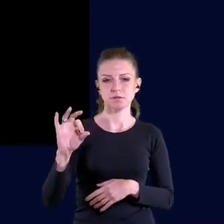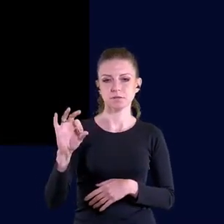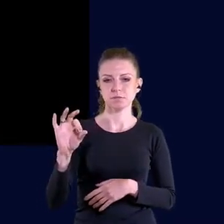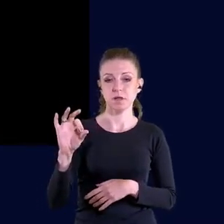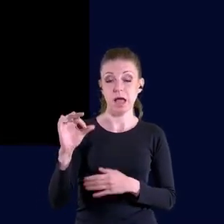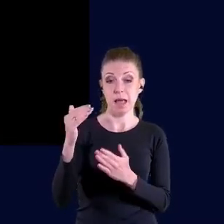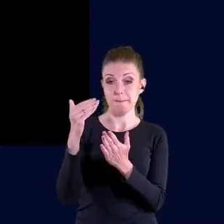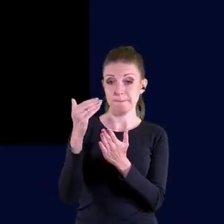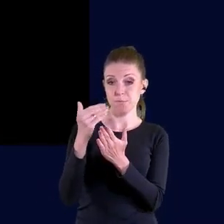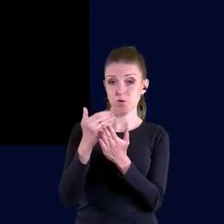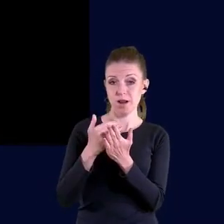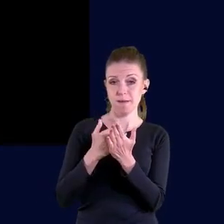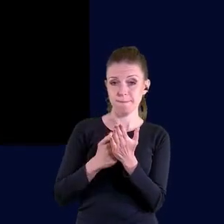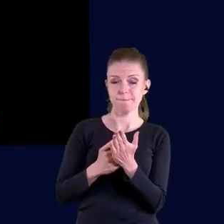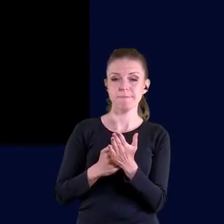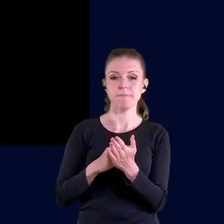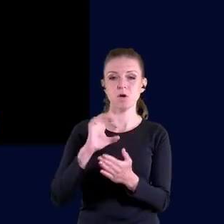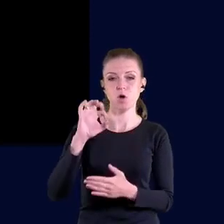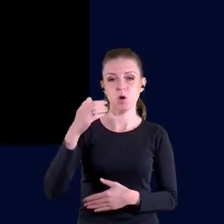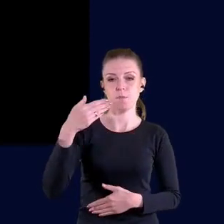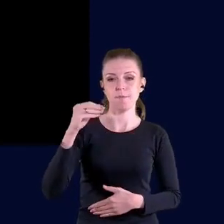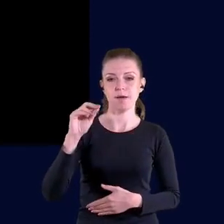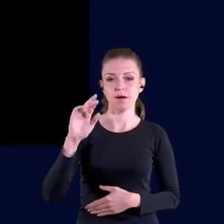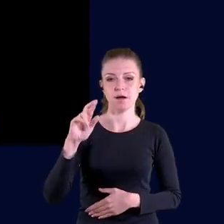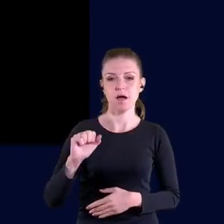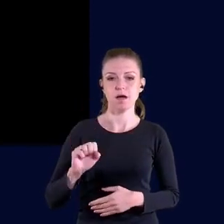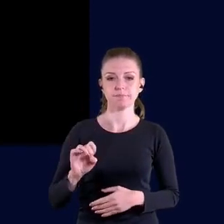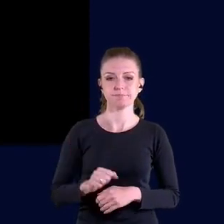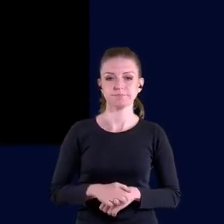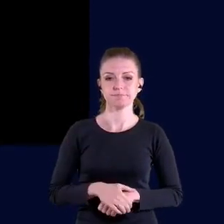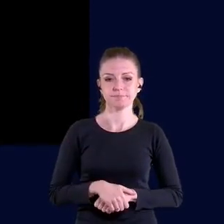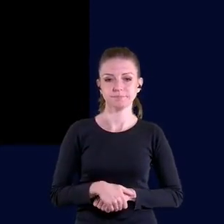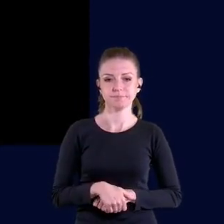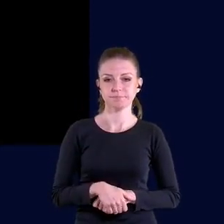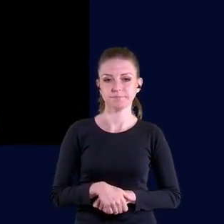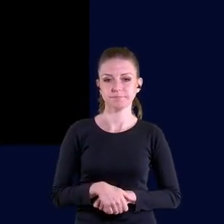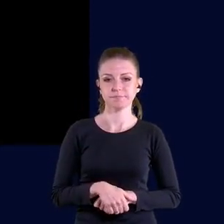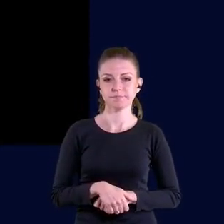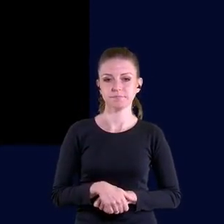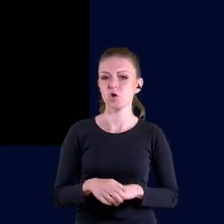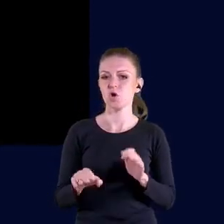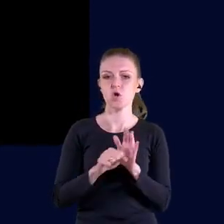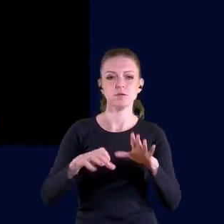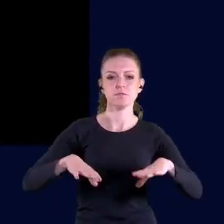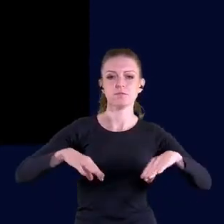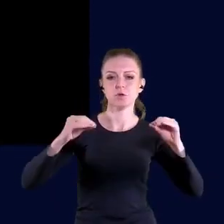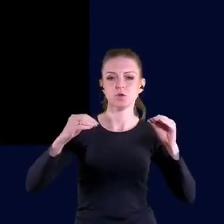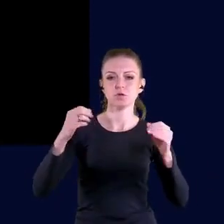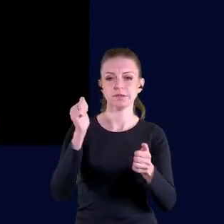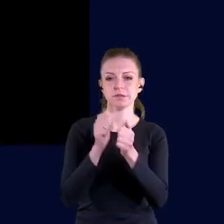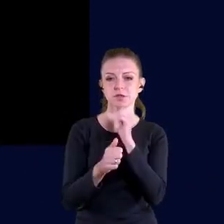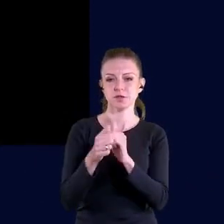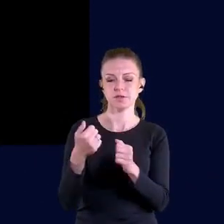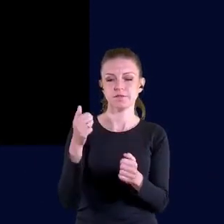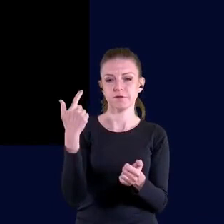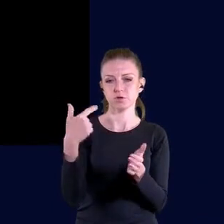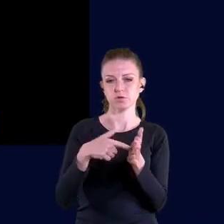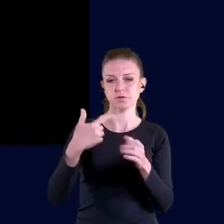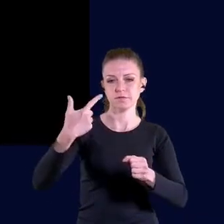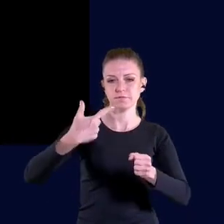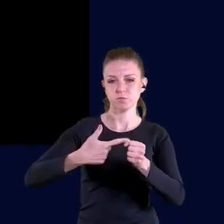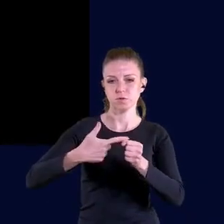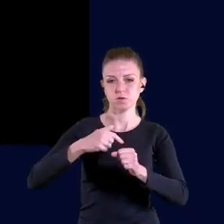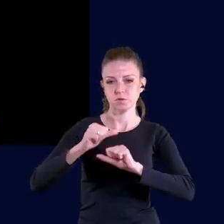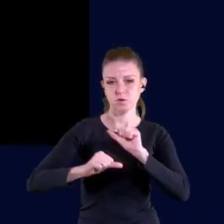Omega psiir działa u nas na funkcjonuje na uczelni od stycznia 2020 roku